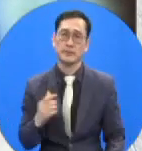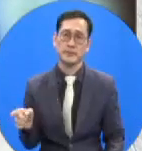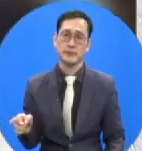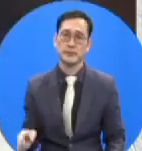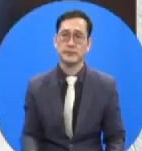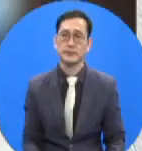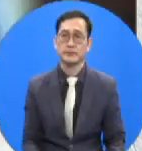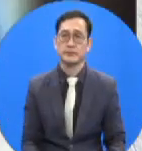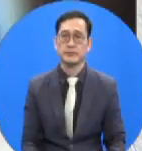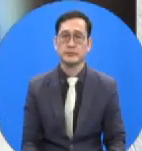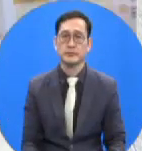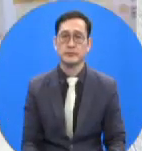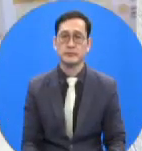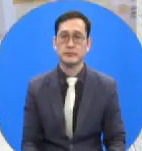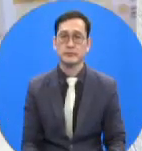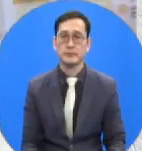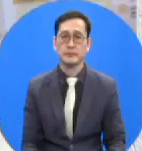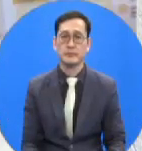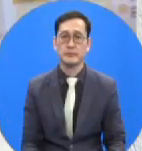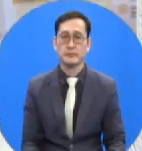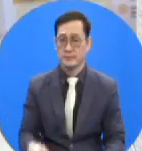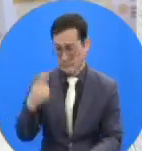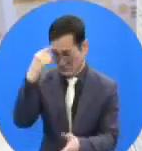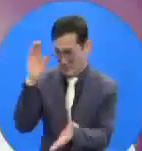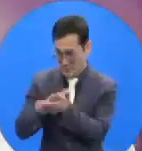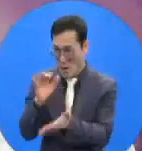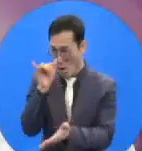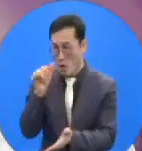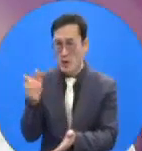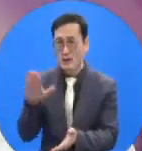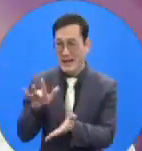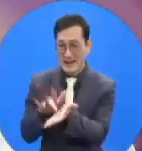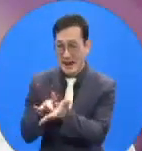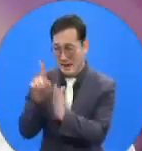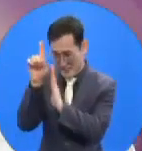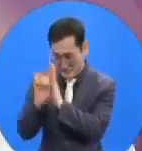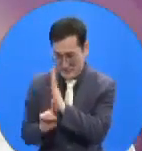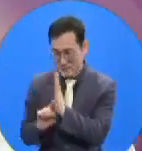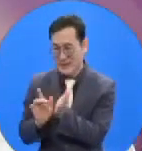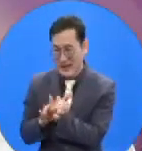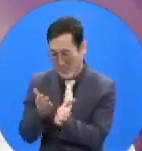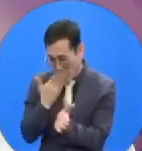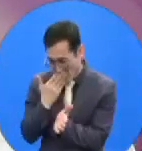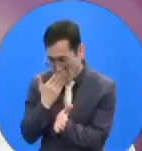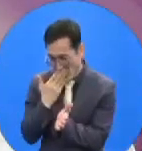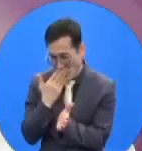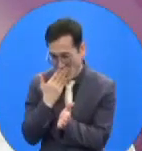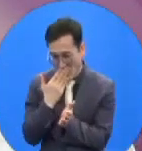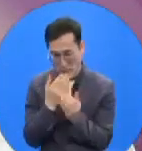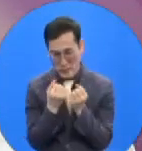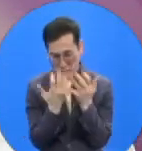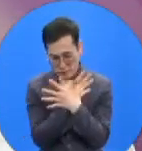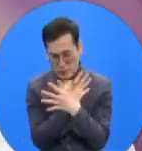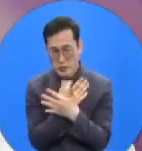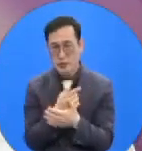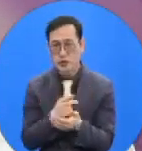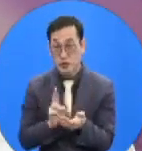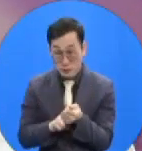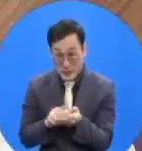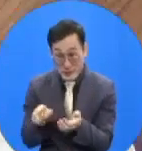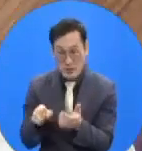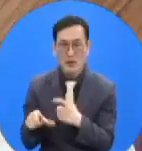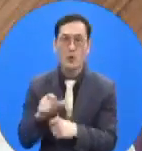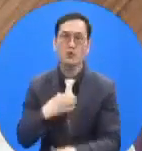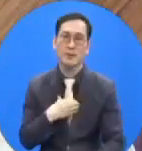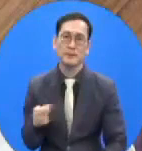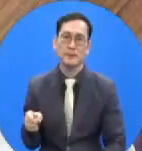상황입니다. 그러니까 이게 소위 무증상보다 증상이 있는데 해열제 등으로 증상을 숨긴 경우가 사실은 더 위험한 거죠. 기본적으로